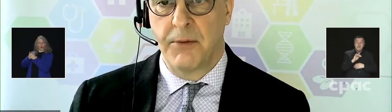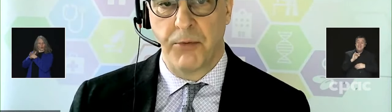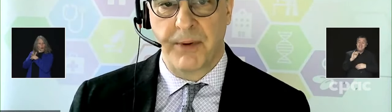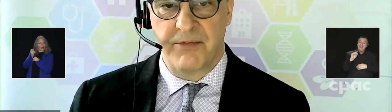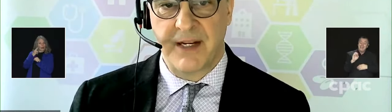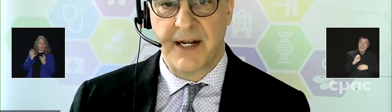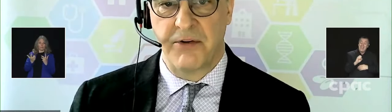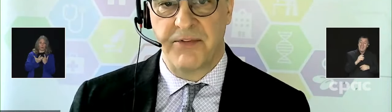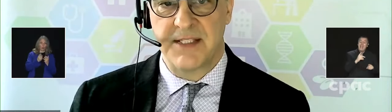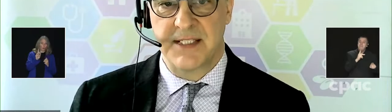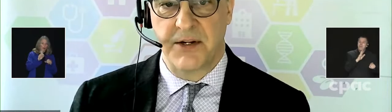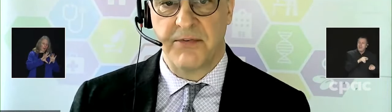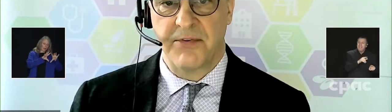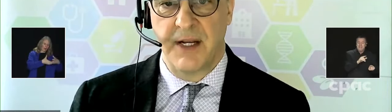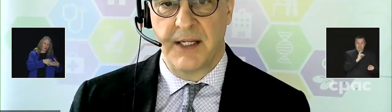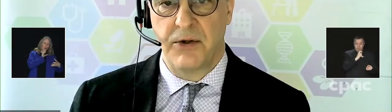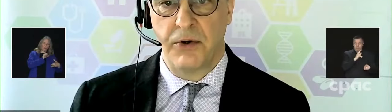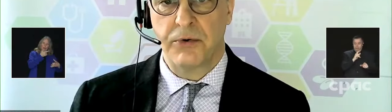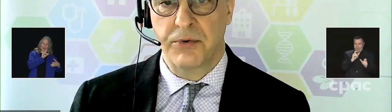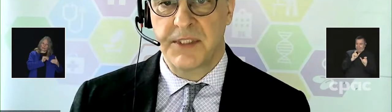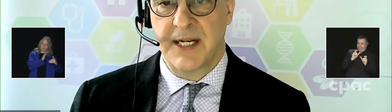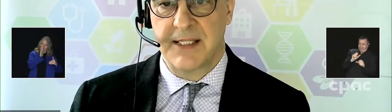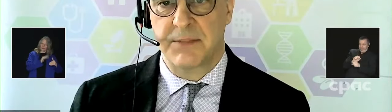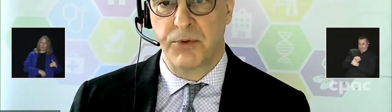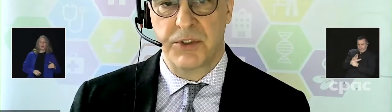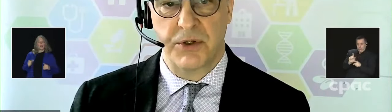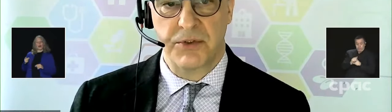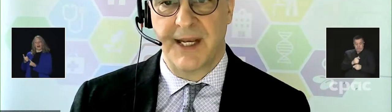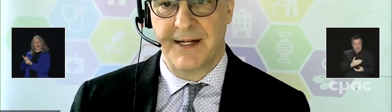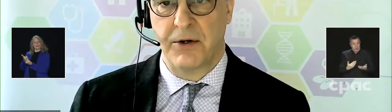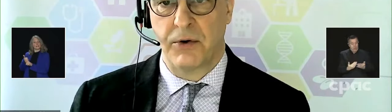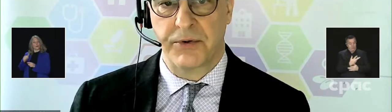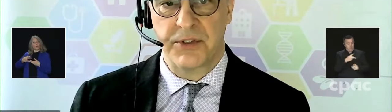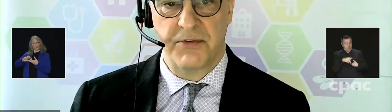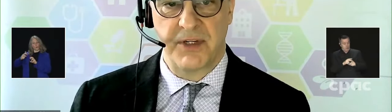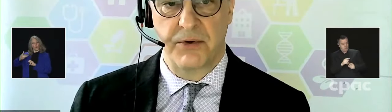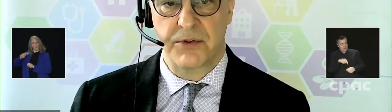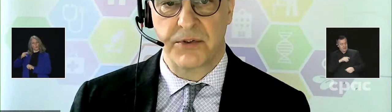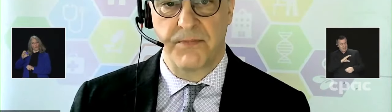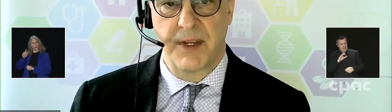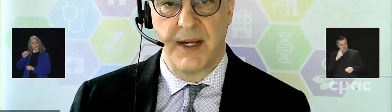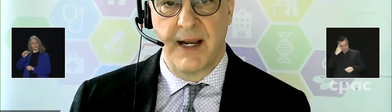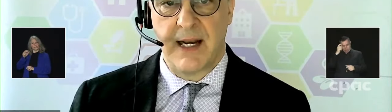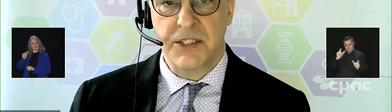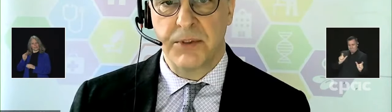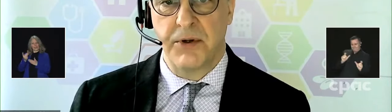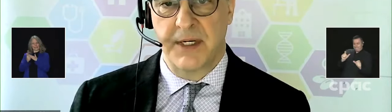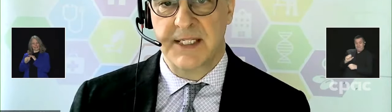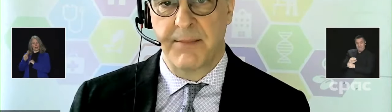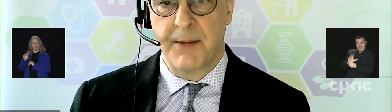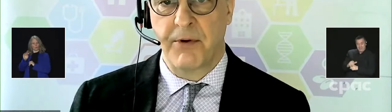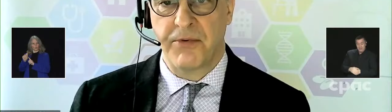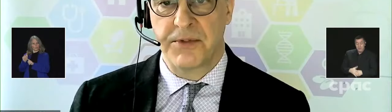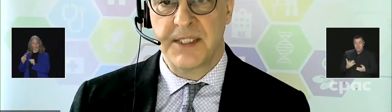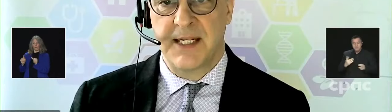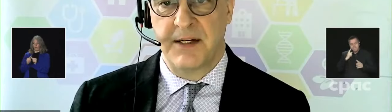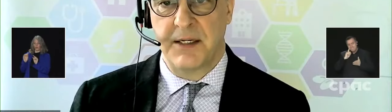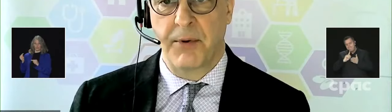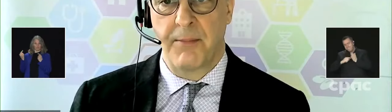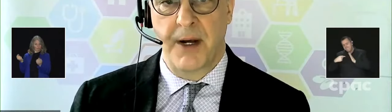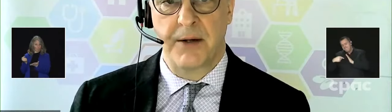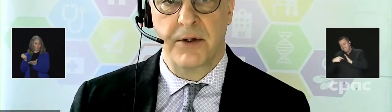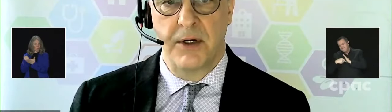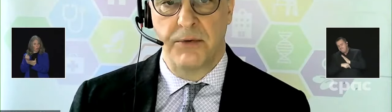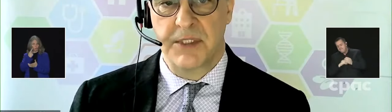Canada pour prévenir la COVID-19 et d'un autre outil à la disposition du Canada contre ce virus. À la suite d'un examen approfondi des